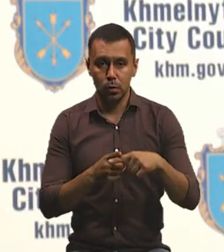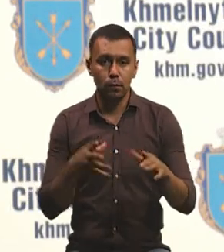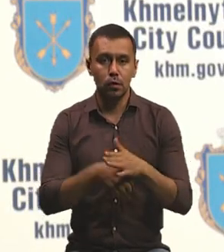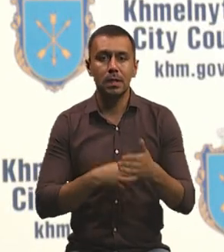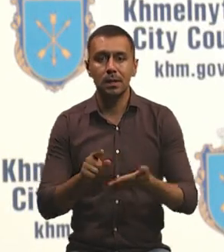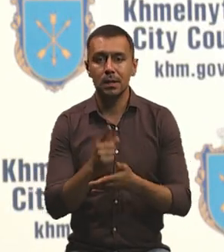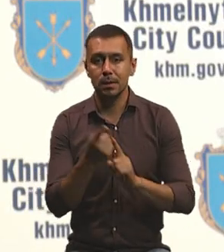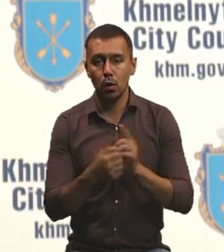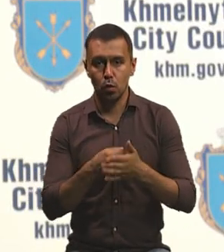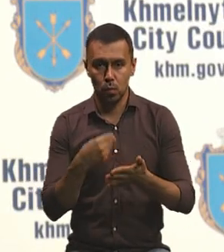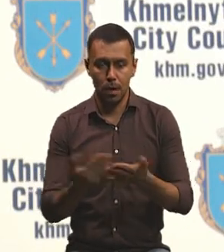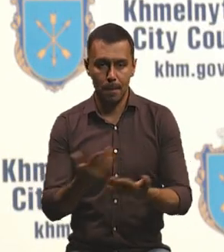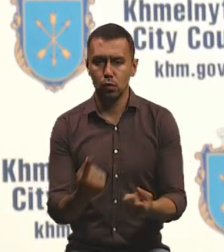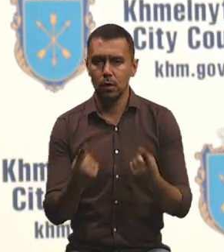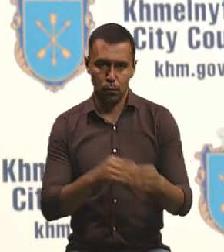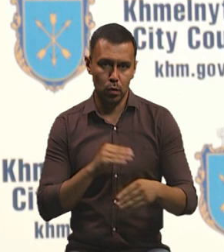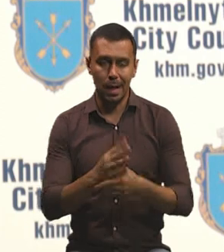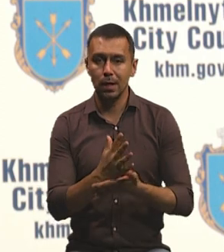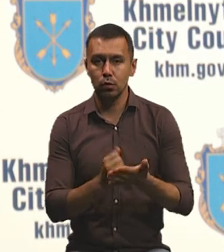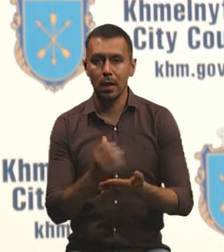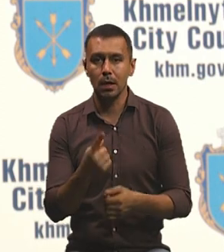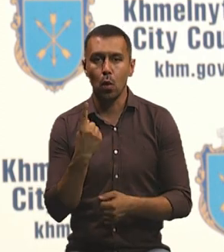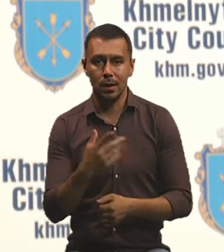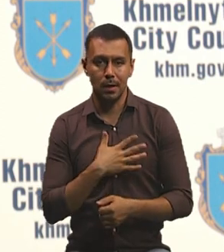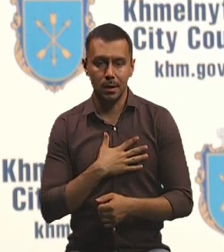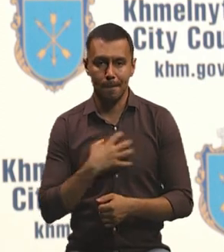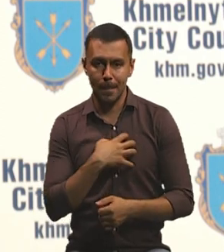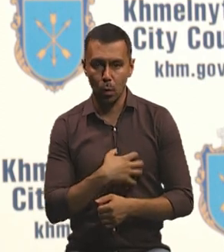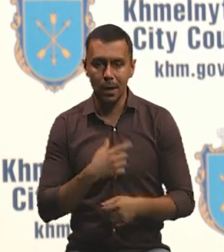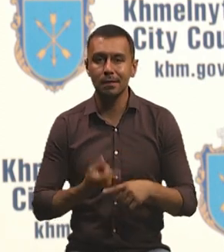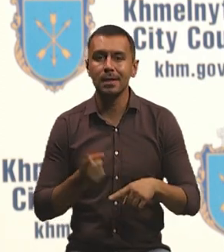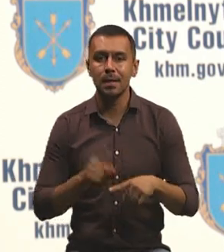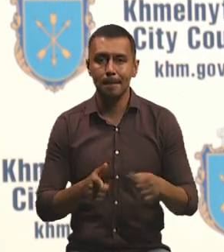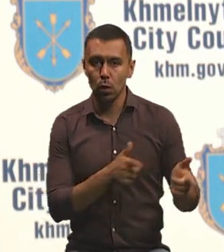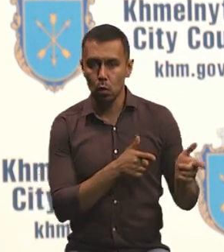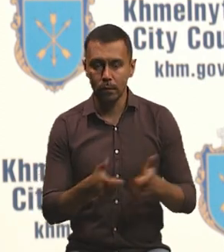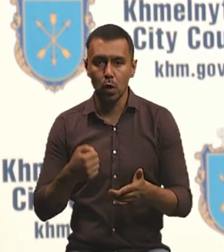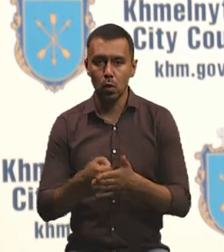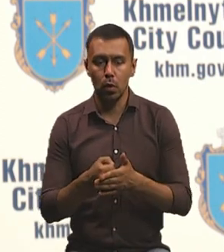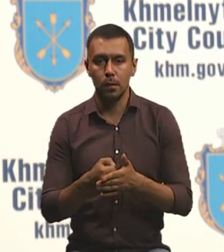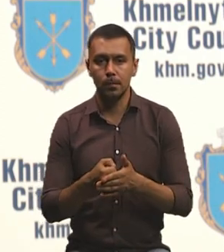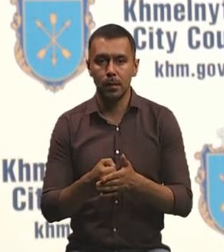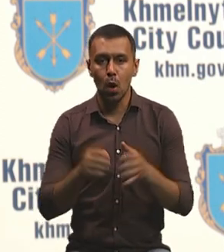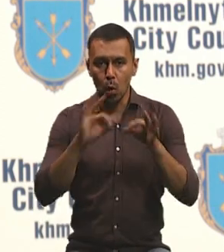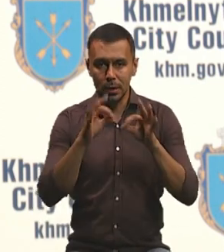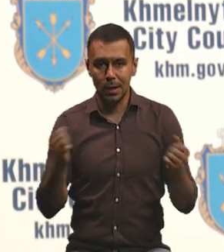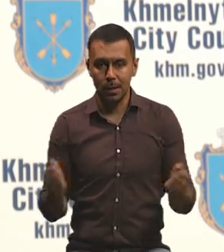бюджету, ми суттєво додали ресурсу на ще один з наших пріоритетів – це підготовка до осінньо-зимового періоду